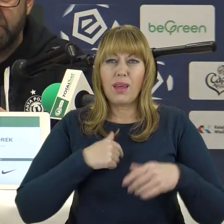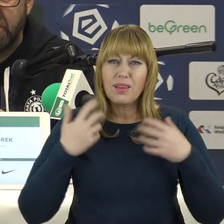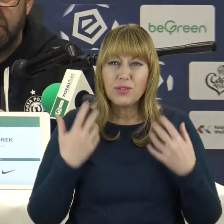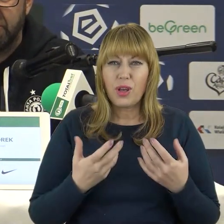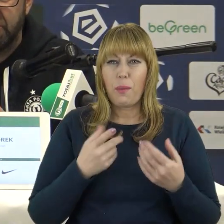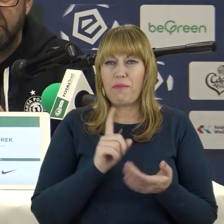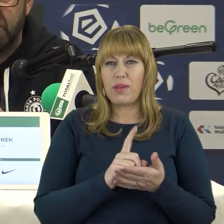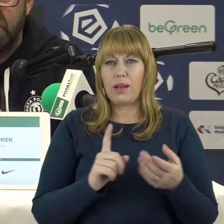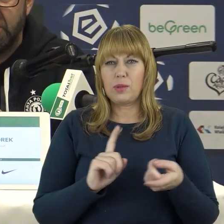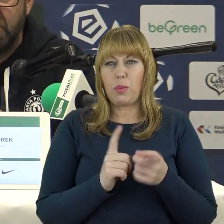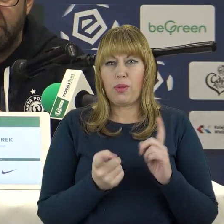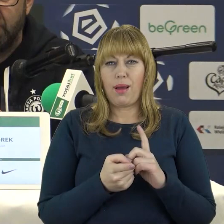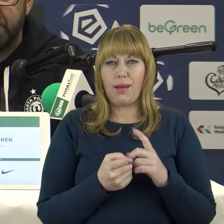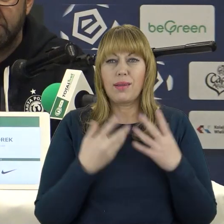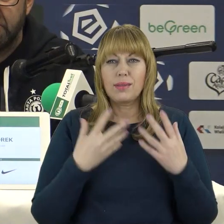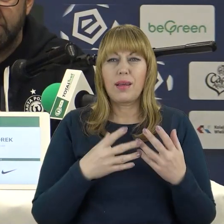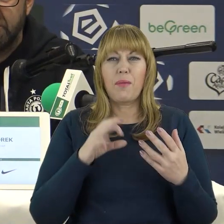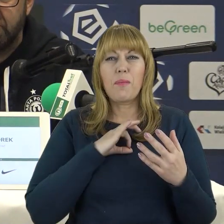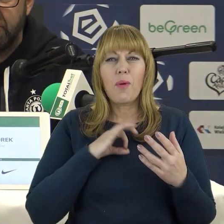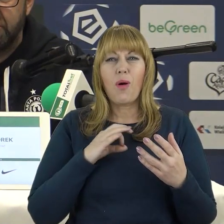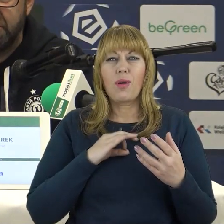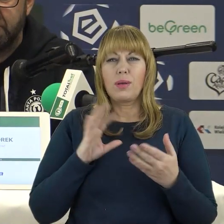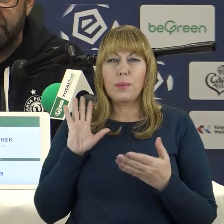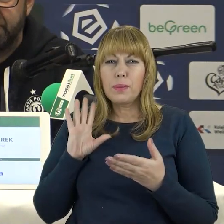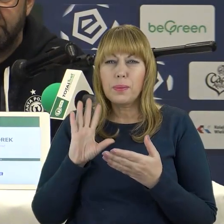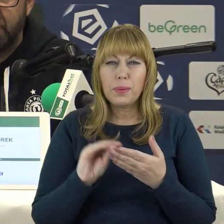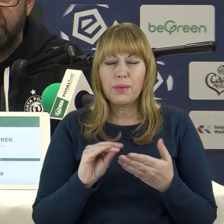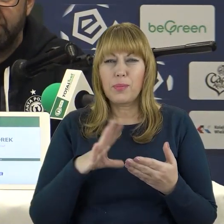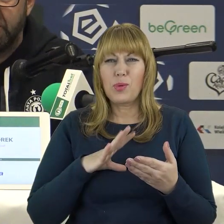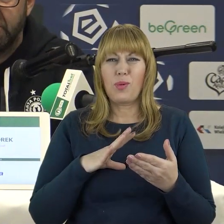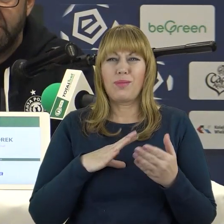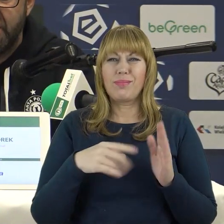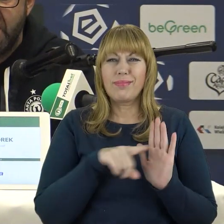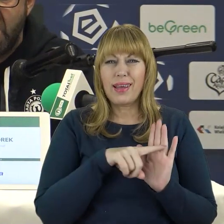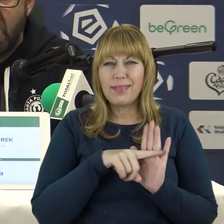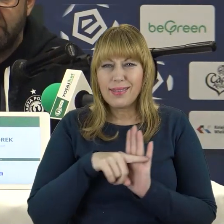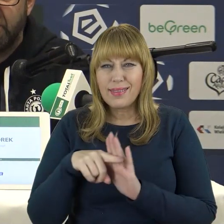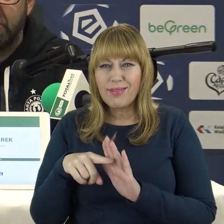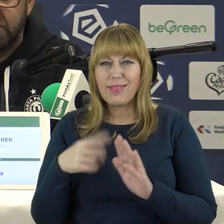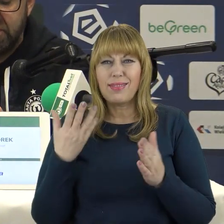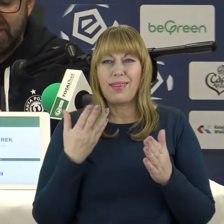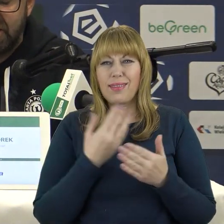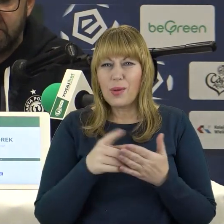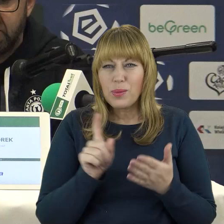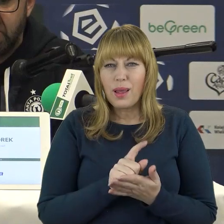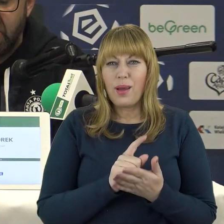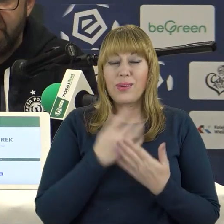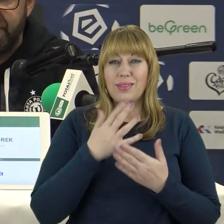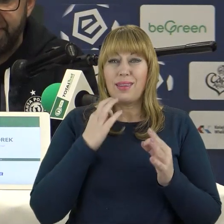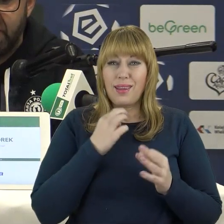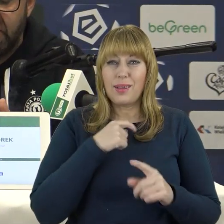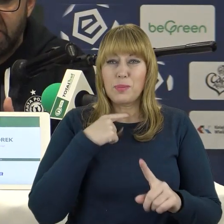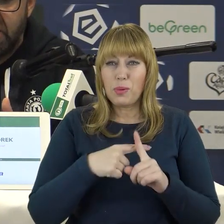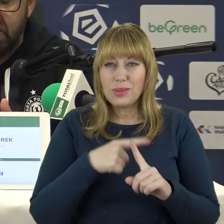Chcieliśmy wygrać spotkanie, toteż ofensywne zmiany, które czyniliśmy w drugiej połowie, a miały taki cel.